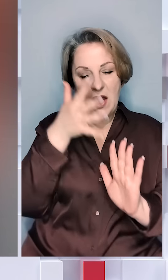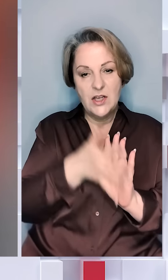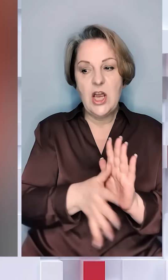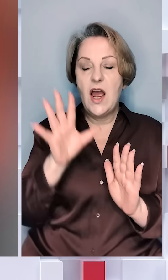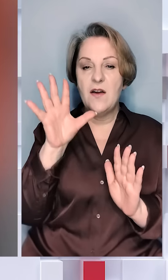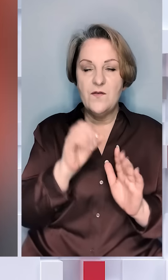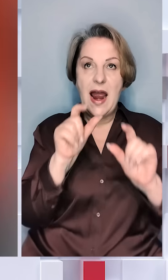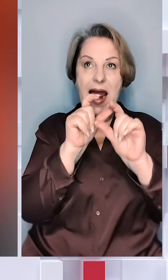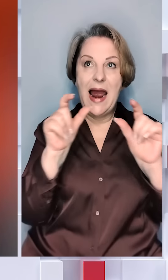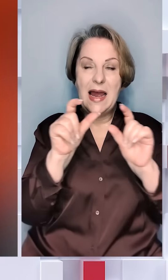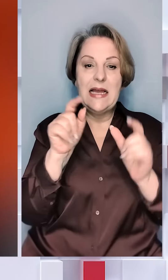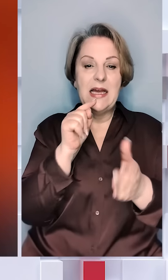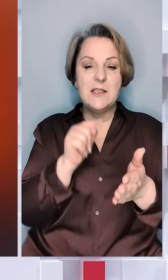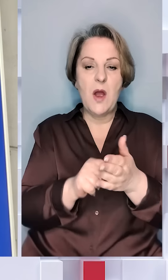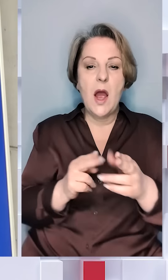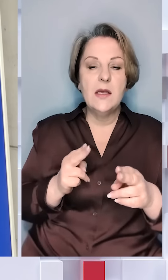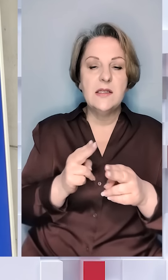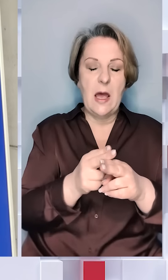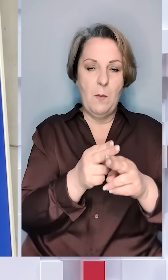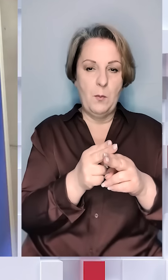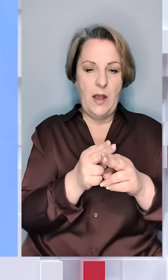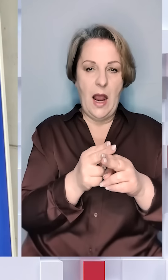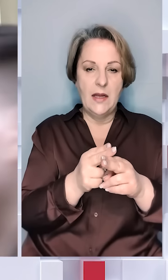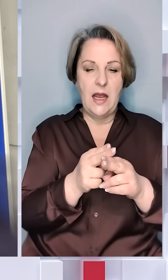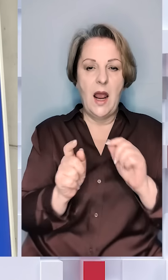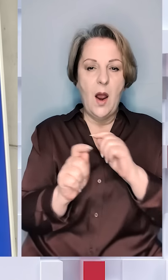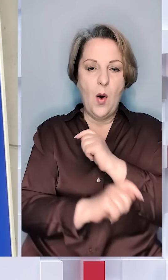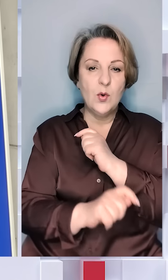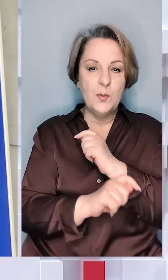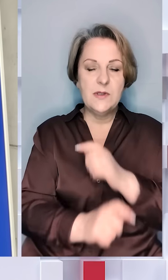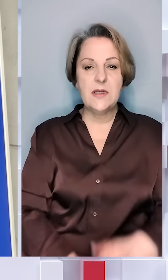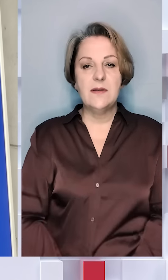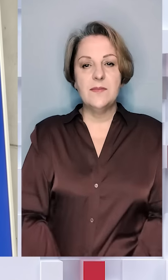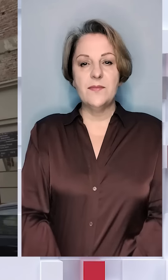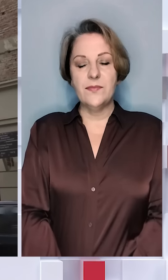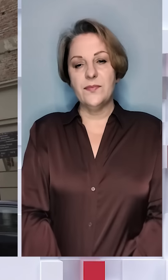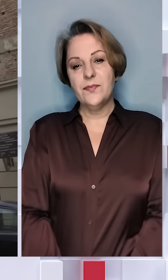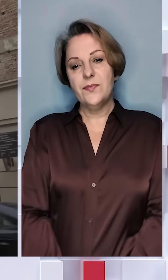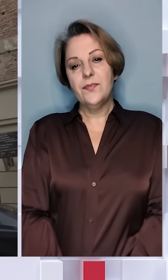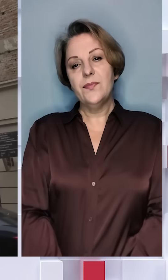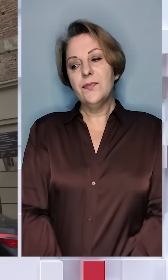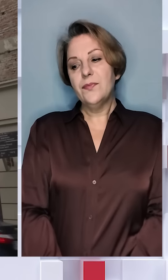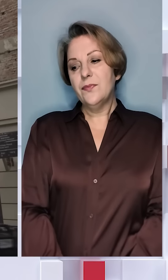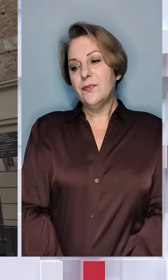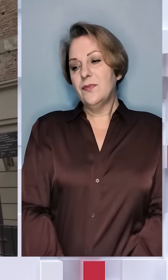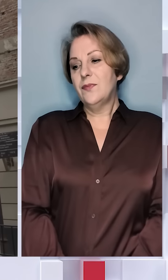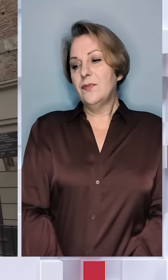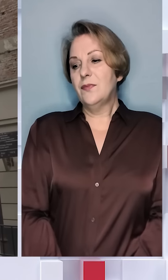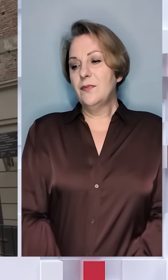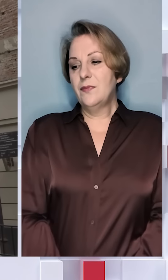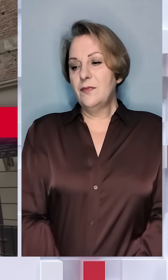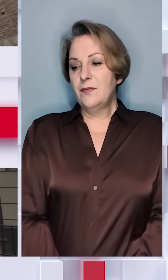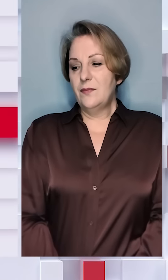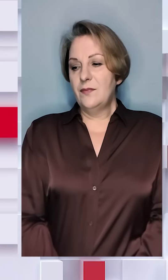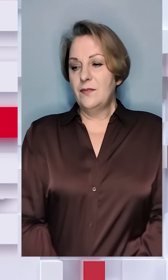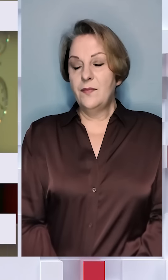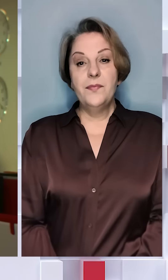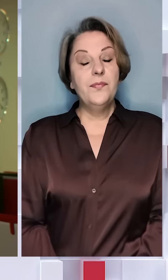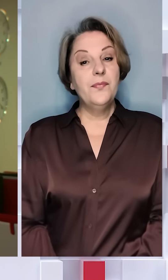усе агенція з питань запобігання корупції. Марічка Кужик, Андрій Попович, Львів, ТСН, 1+1.